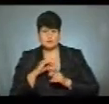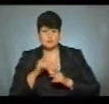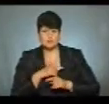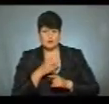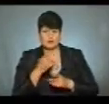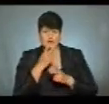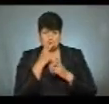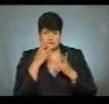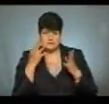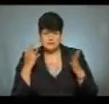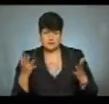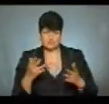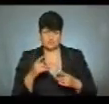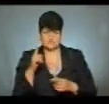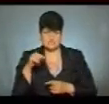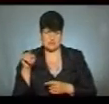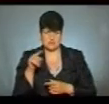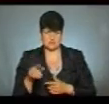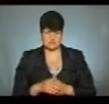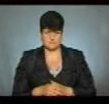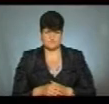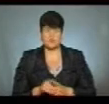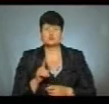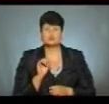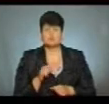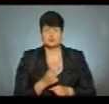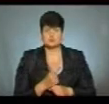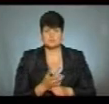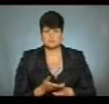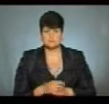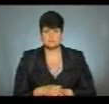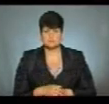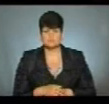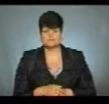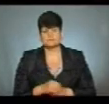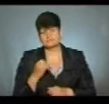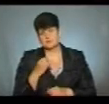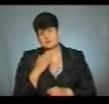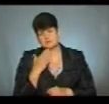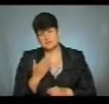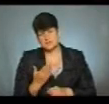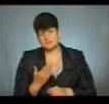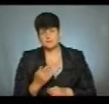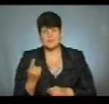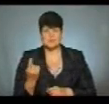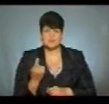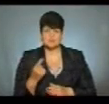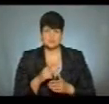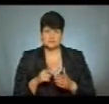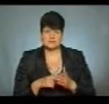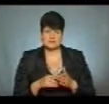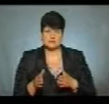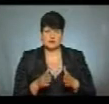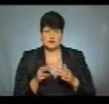то, що їх деколи не зовсім видно. Пане Володимире, що можна зробити? Ну, дякую за запитання. Значить, по першому питанню, це